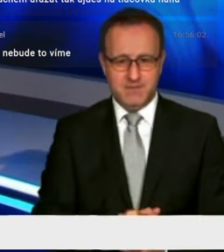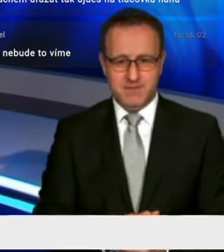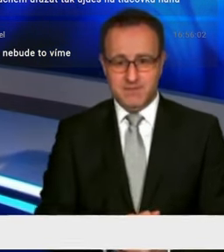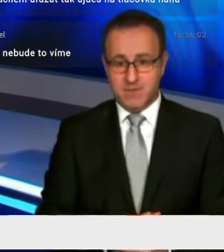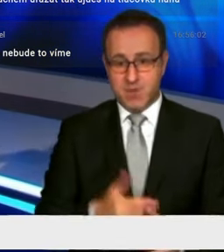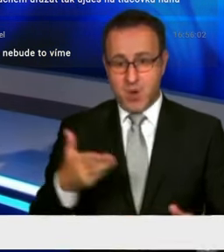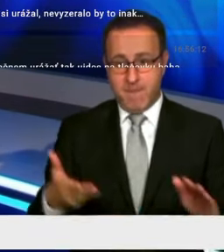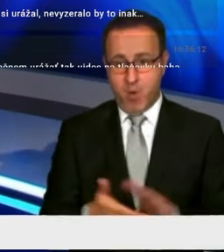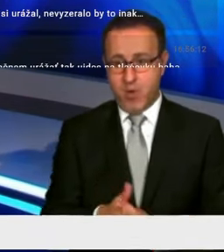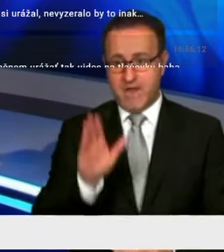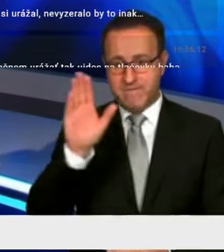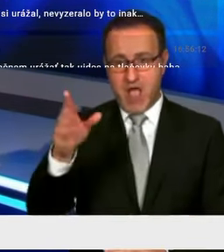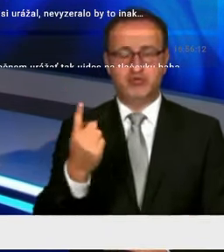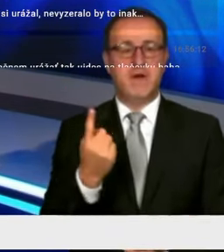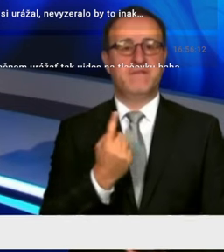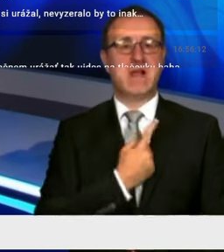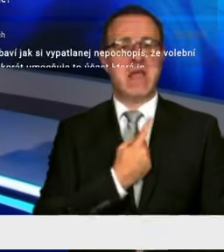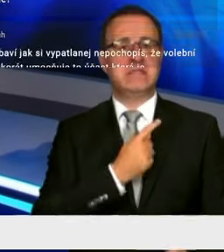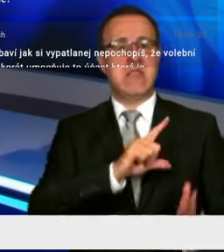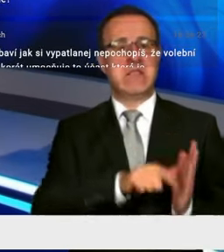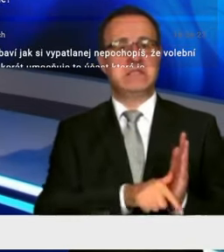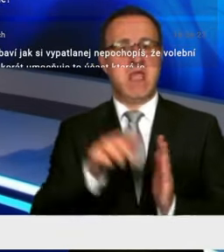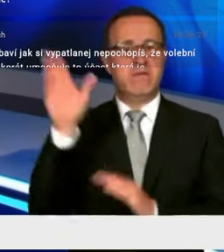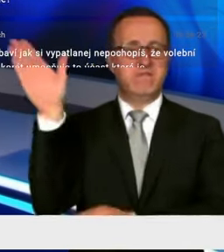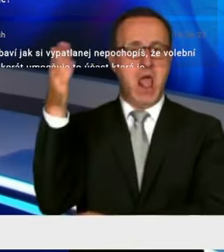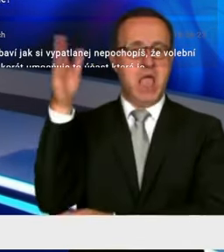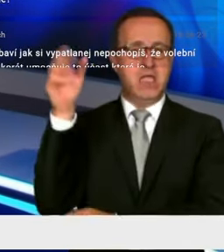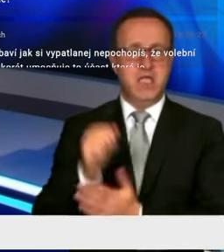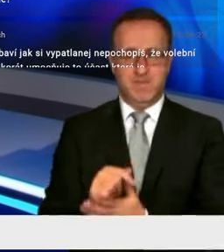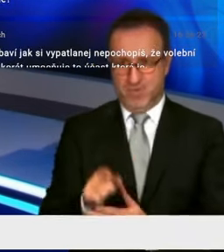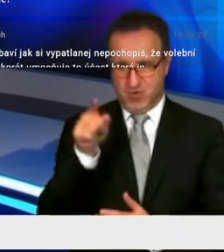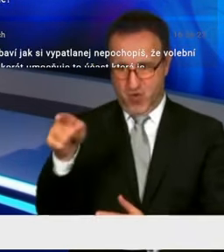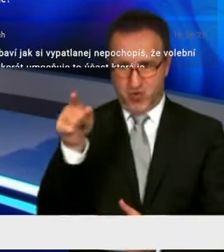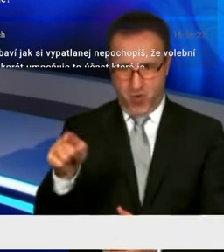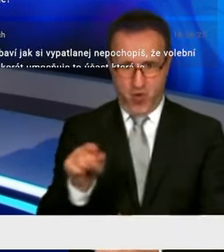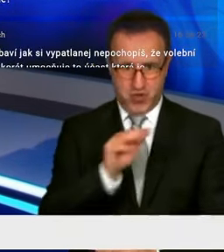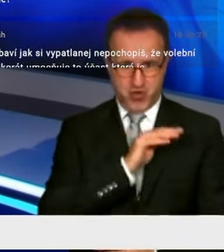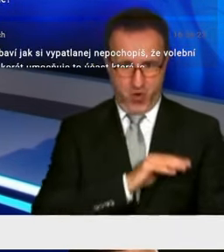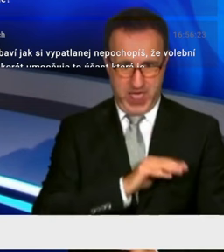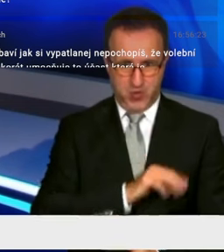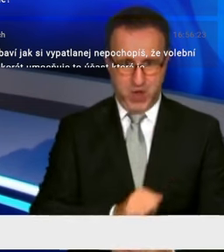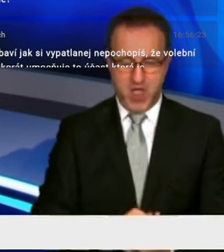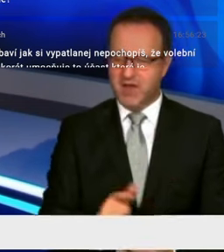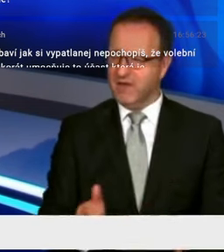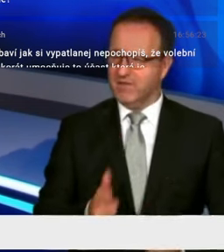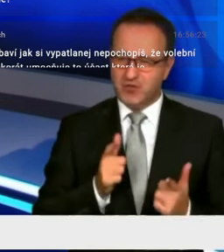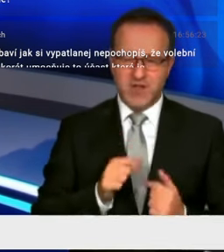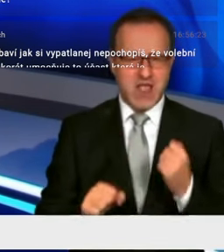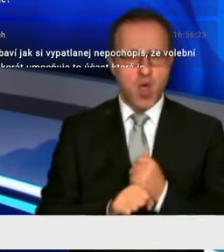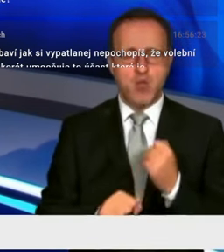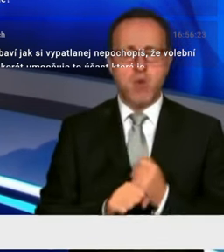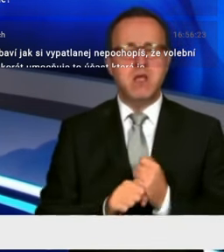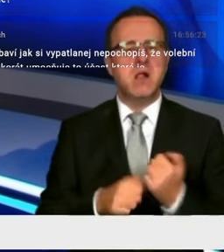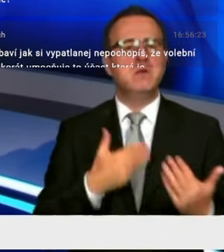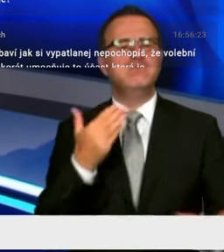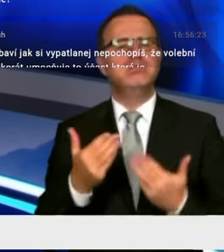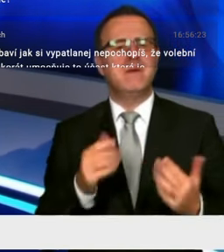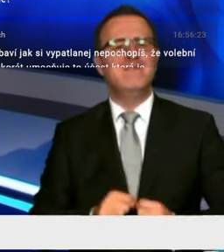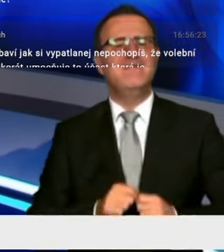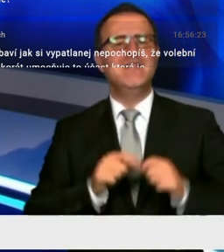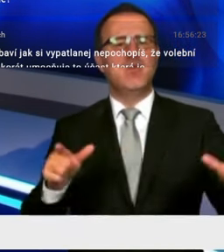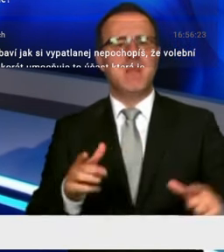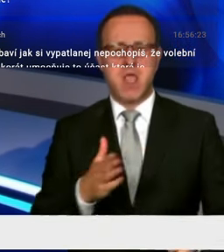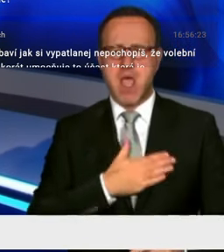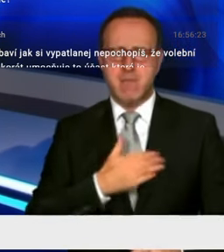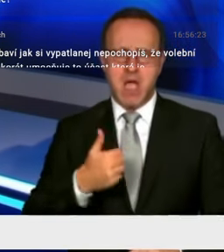tými vaši vlastenecký vyvesený mii vlajkami vy toto tolerujete ja som v živote neurobil míting žiadny aby som sa hanbil aby na